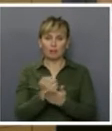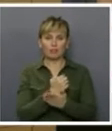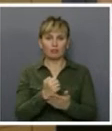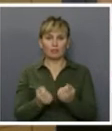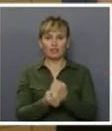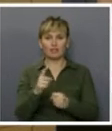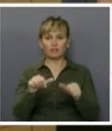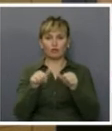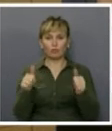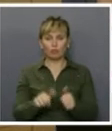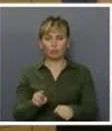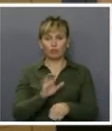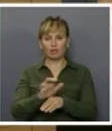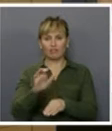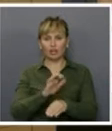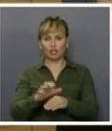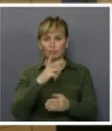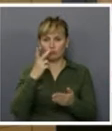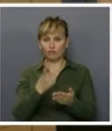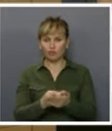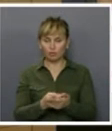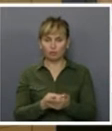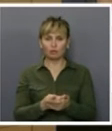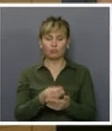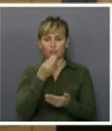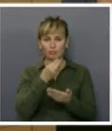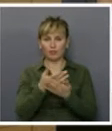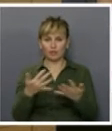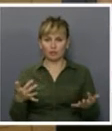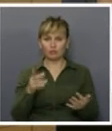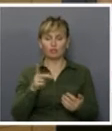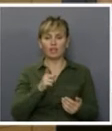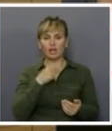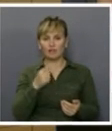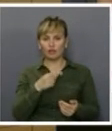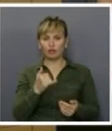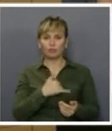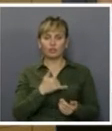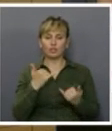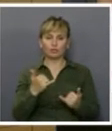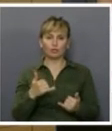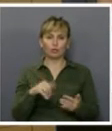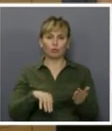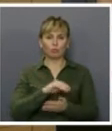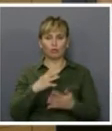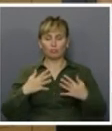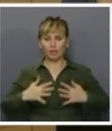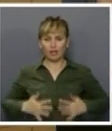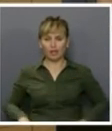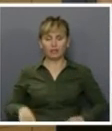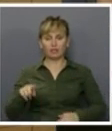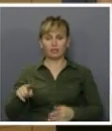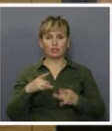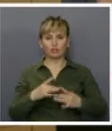по товарному виду, да, скажем, там, продукции. То есть кто-то говорит, у меня сегодня купят платье, в нем там сходят